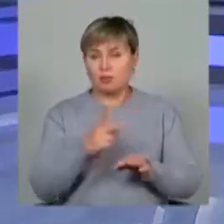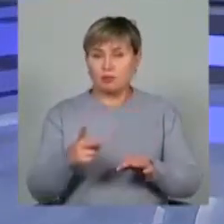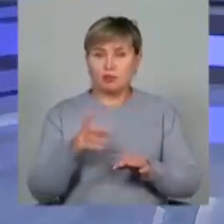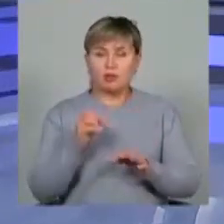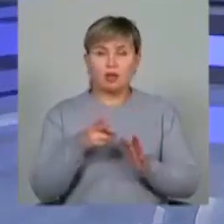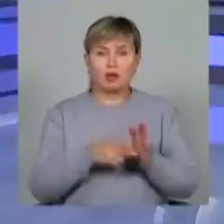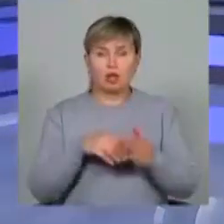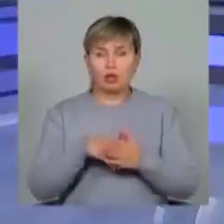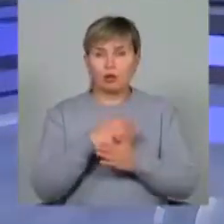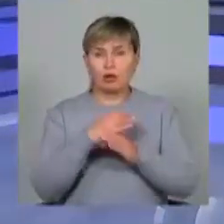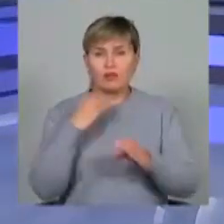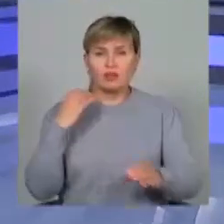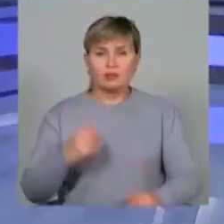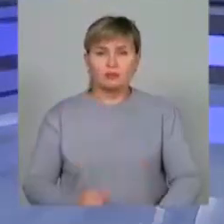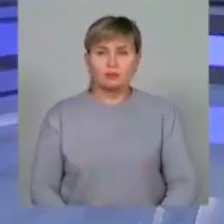и оценила скорость поездов.